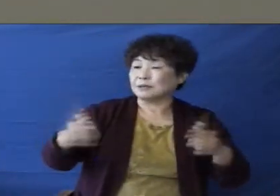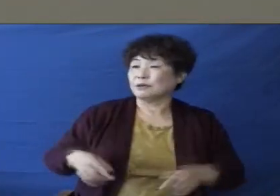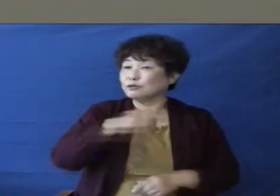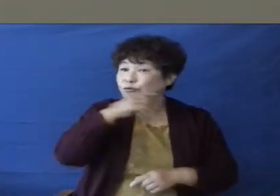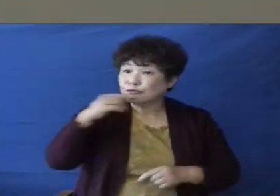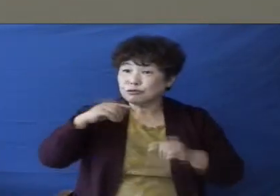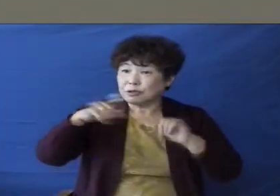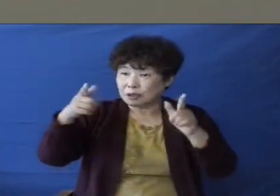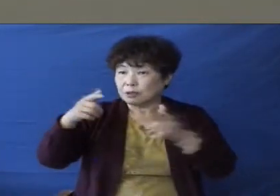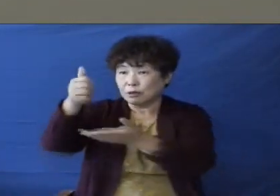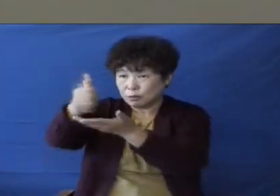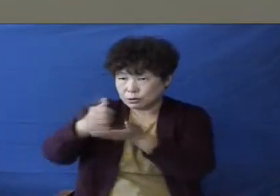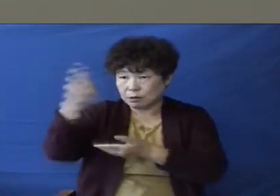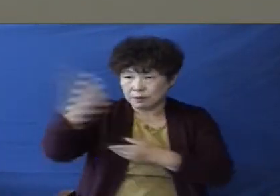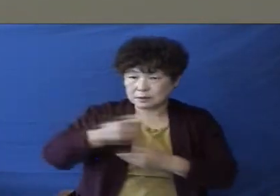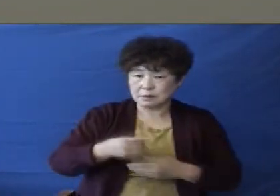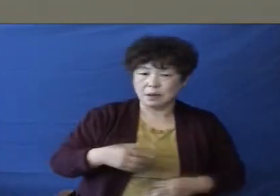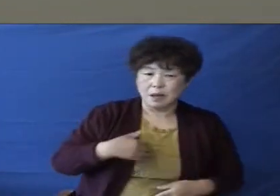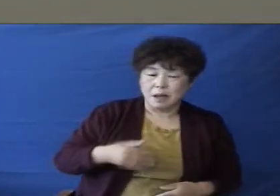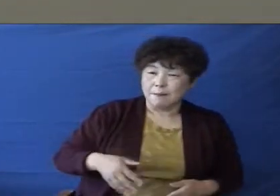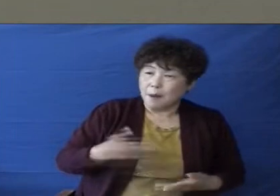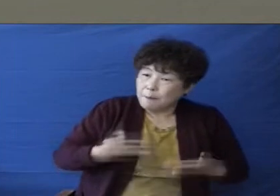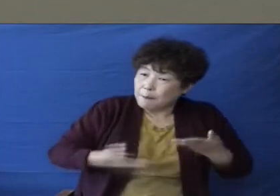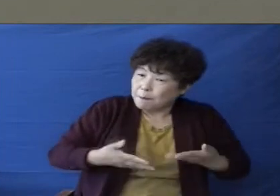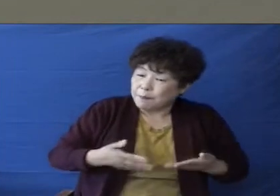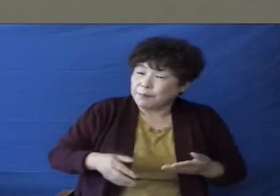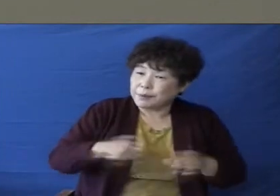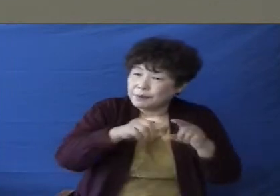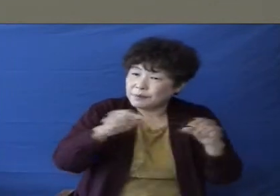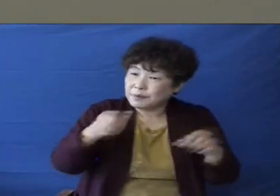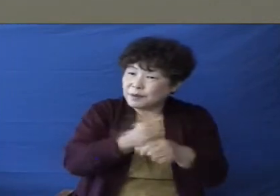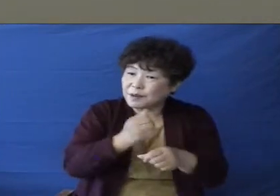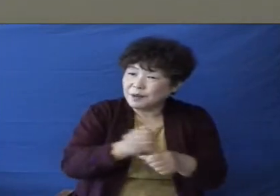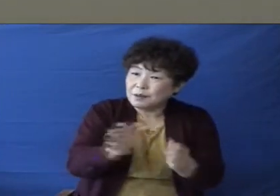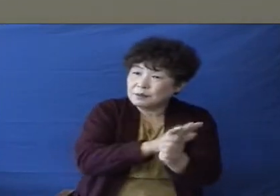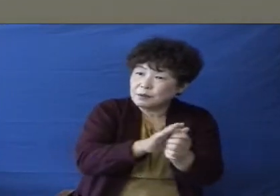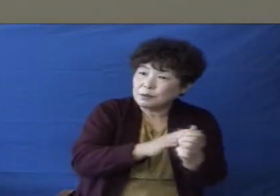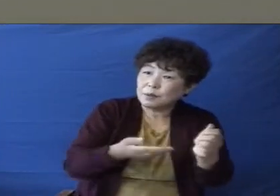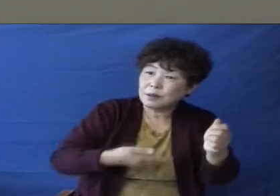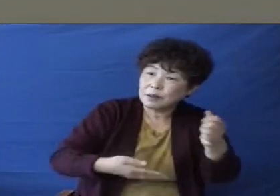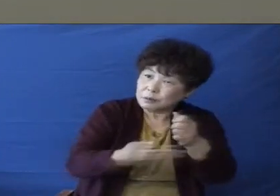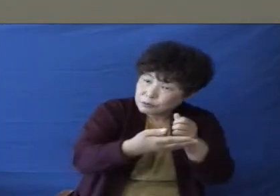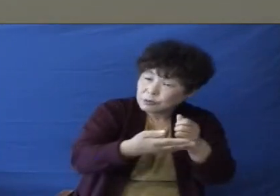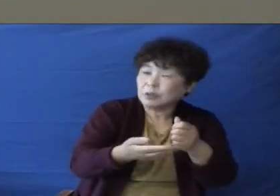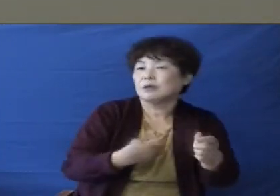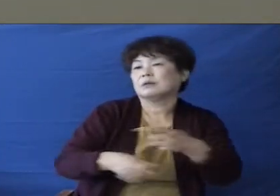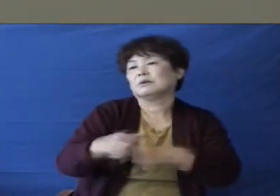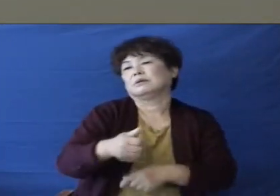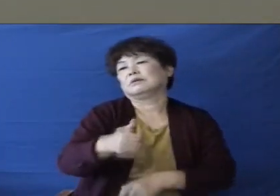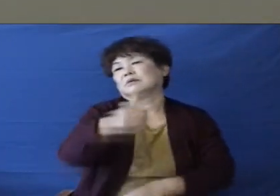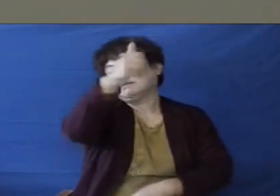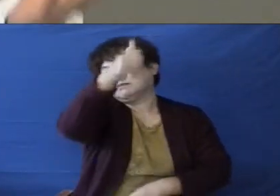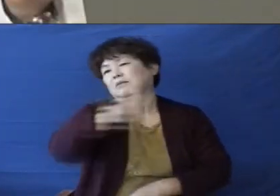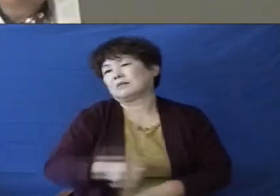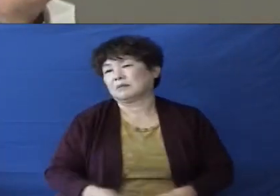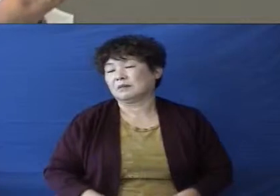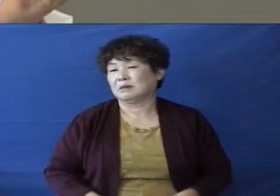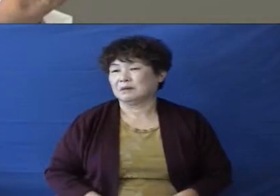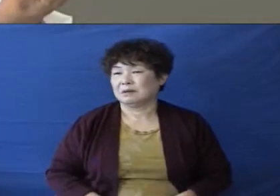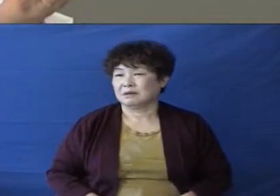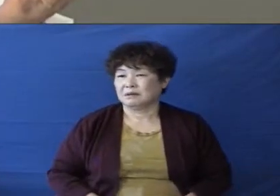판단하고 손가락질 했는데 이제는 그가 불쌍하게 보여 그 거 아니겠습니까 아 어떤게